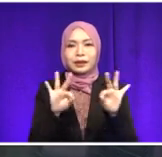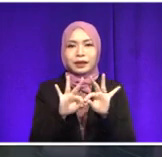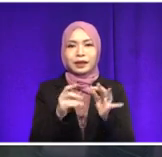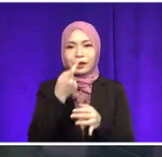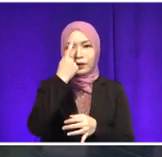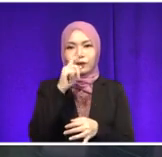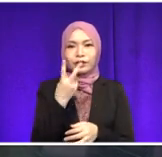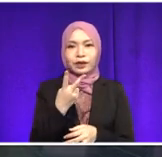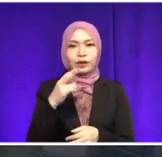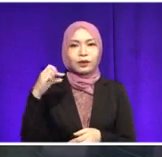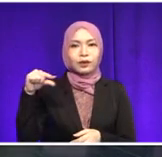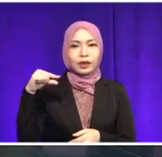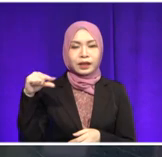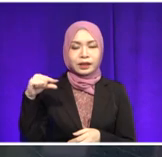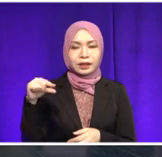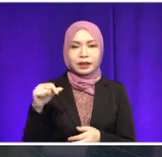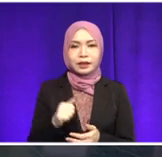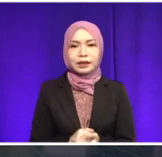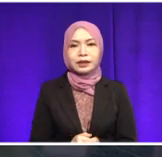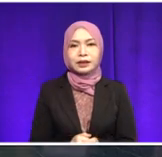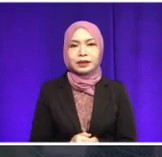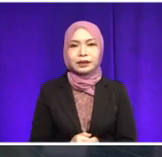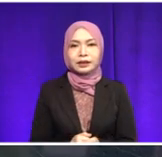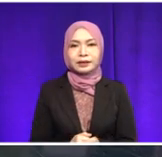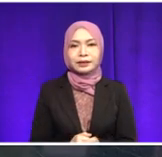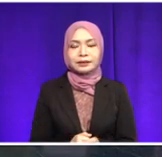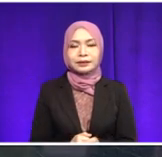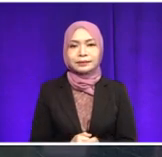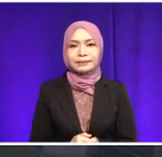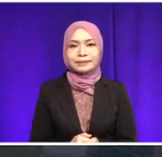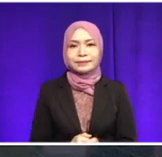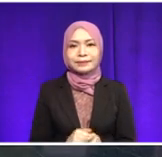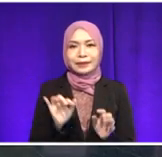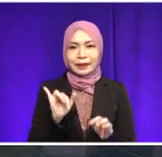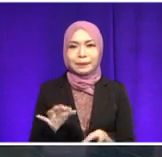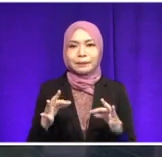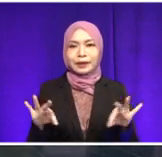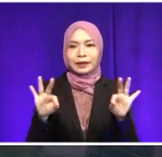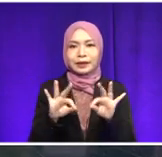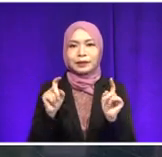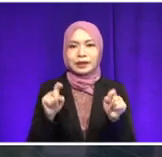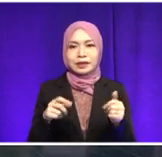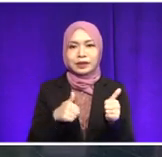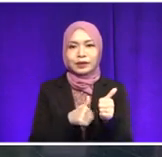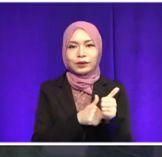tadi pernyataan masalahnya adakah dia mematuhi piyawayan Nah jadi kan Jawablah